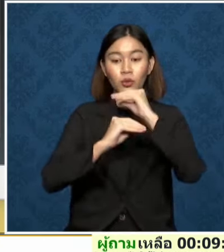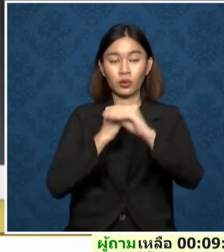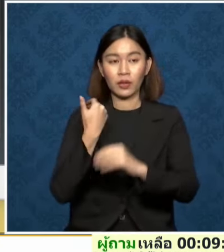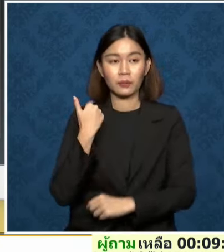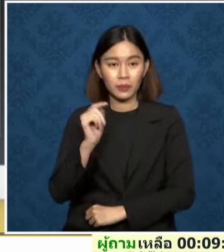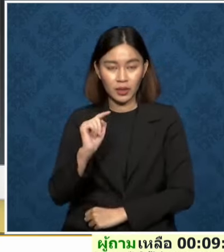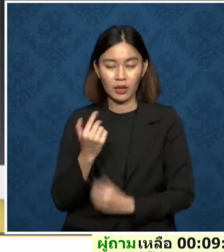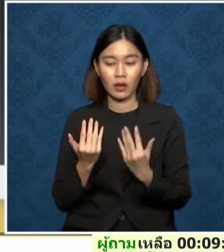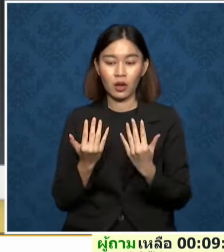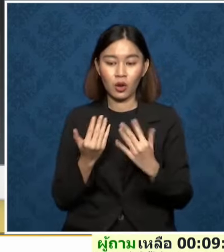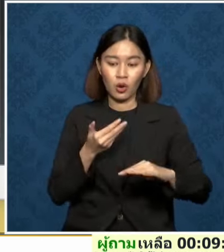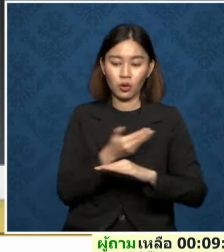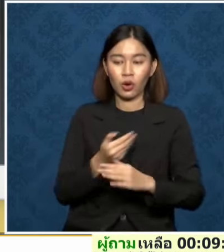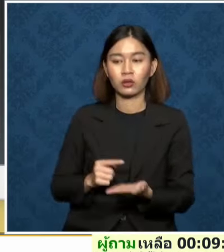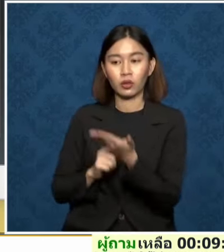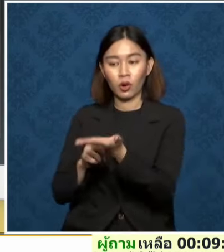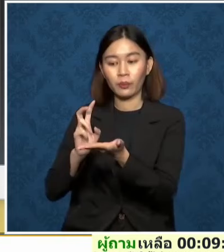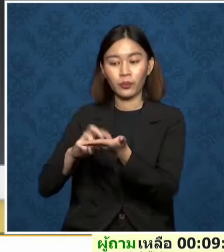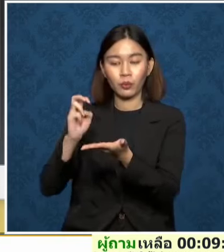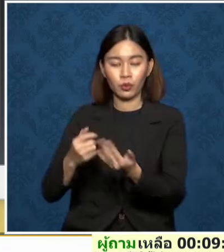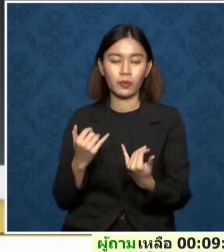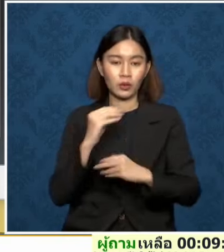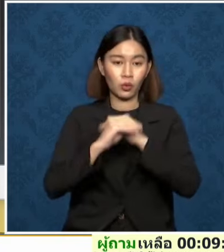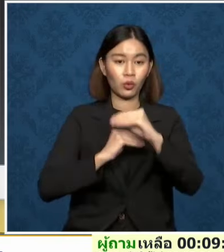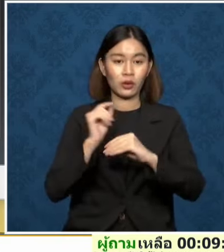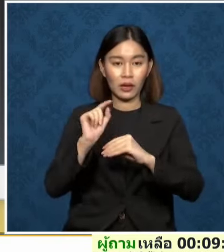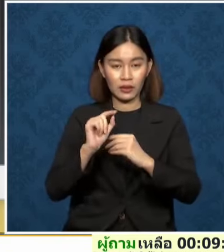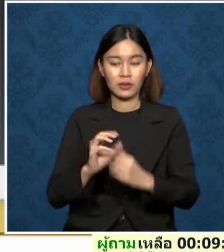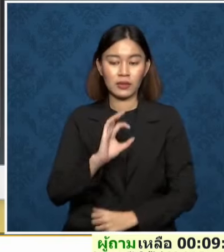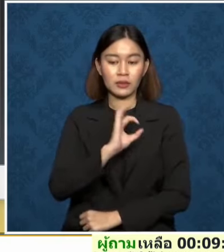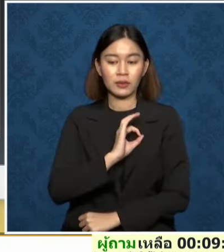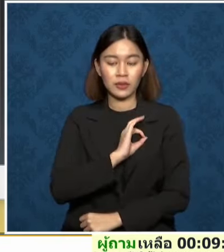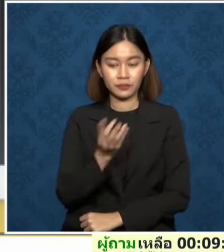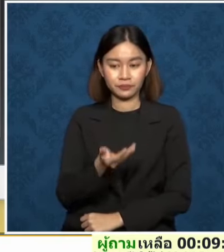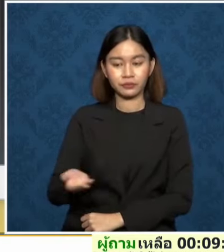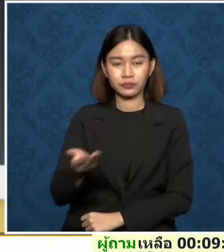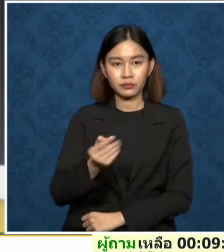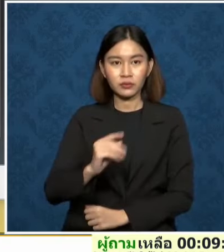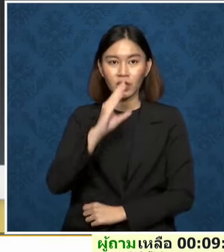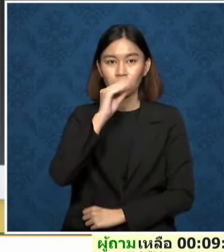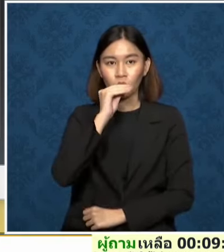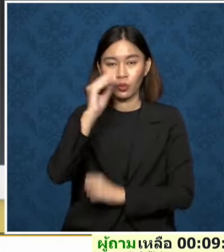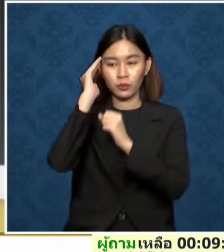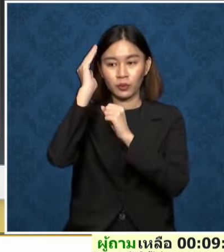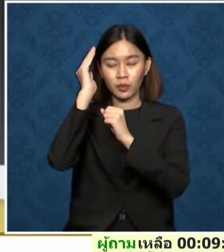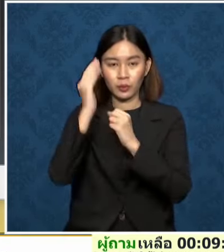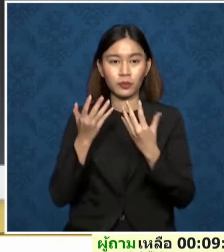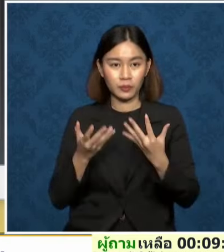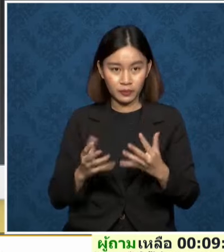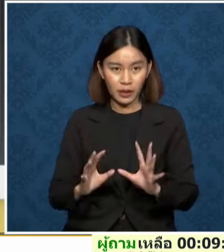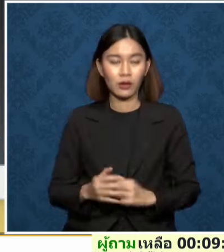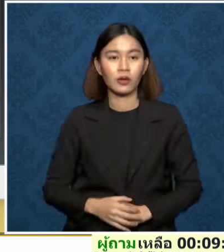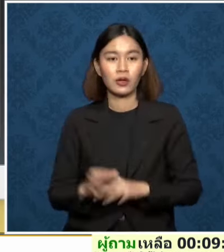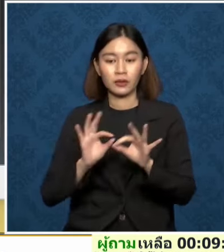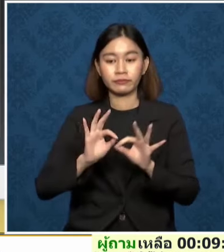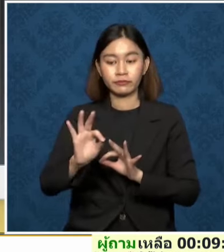ี่จะรอก่อนขอนุมัิโครงการซึ่งเป็นโครงการที่ท่านสมารชิกได้พูดนำเสนอไปสักครู่ซ